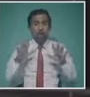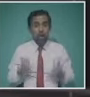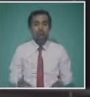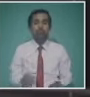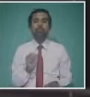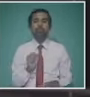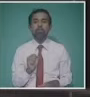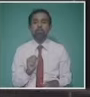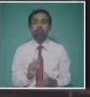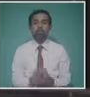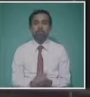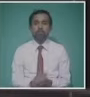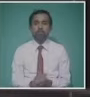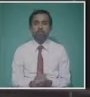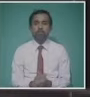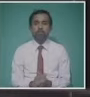වුනේ